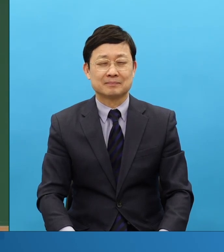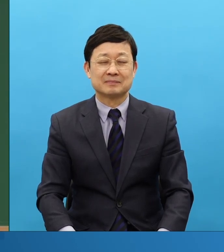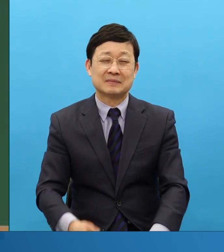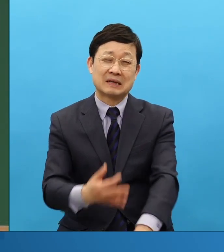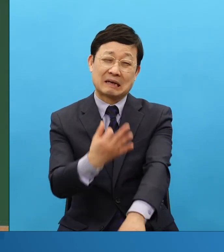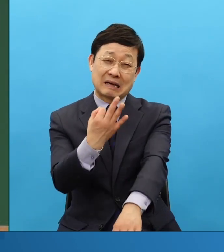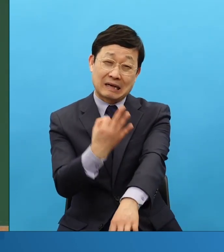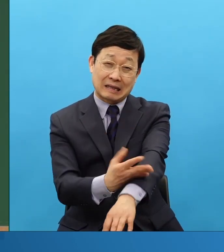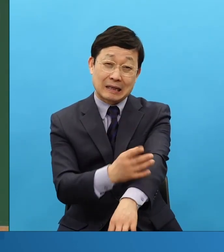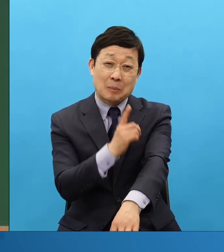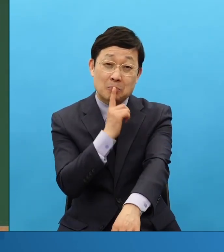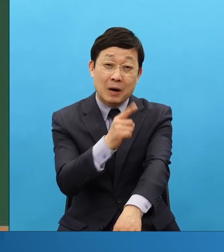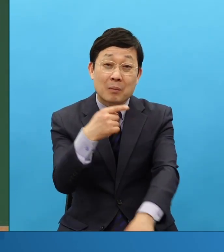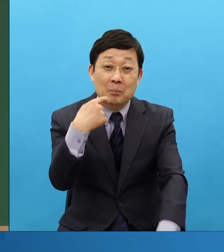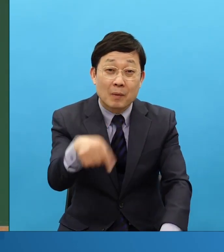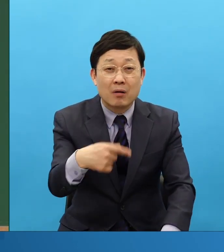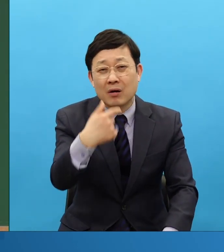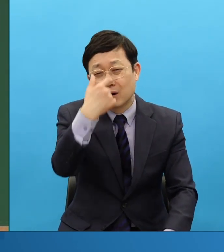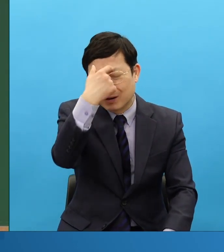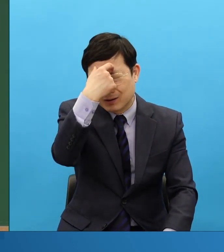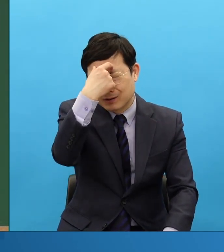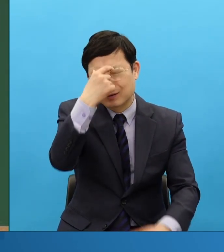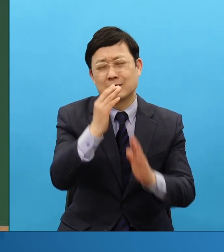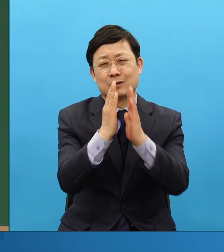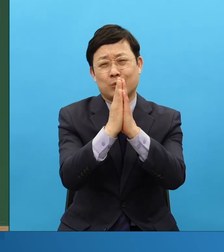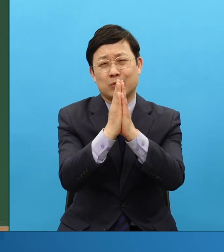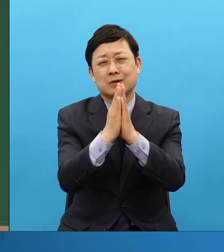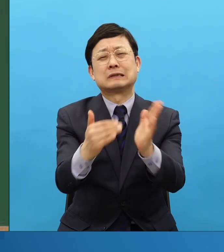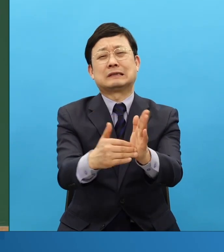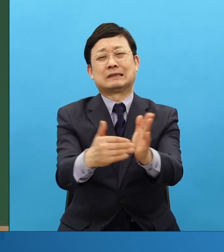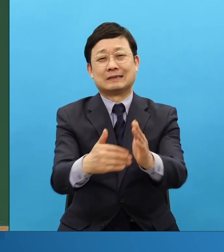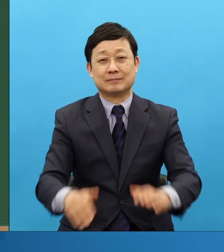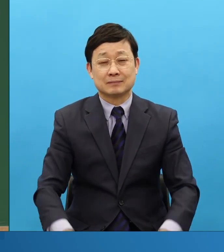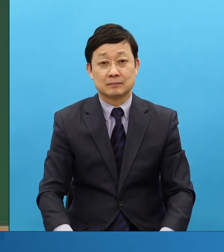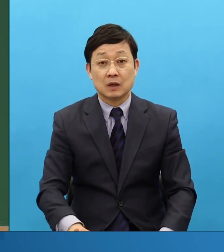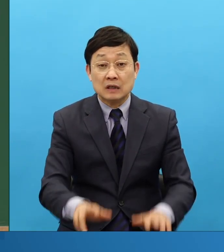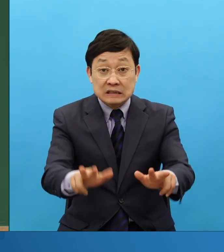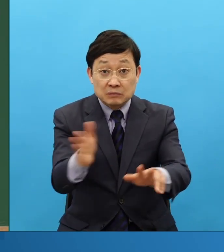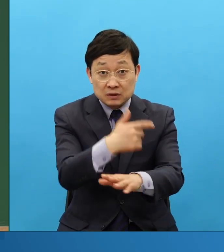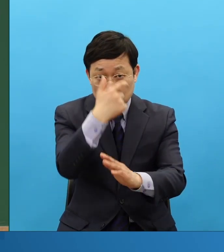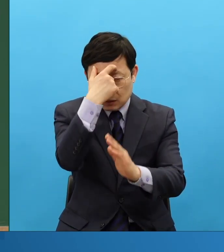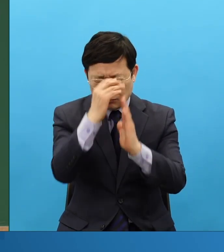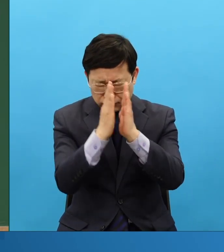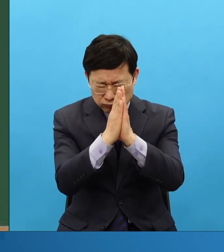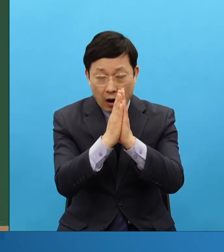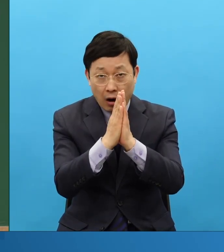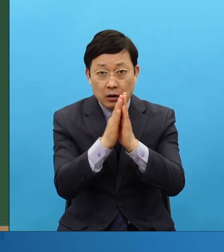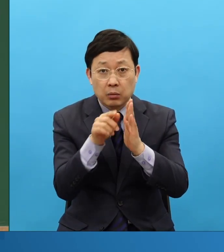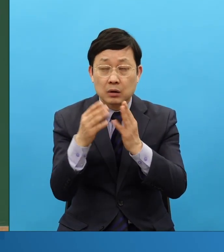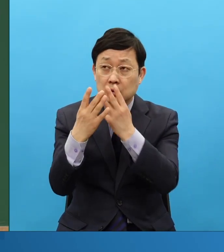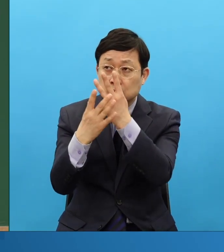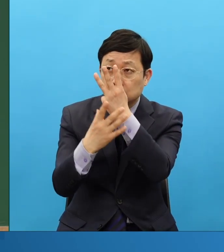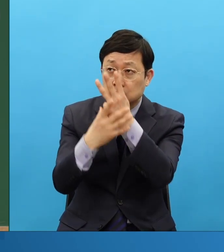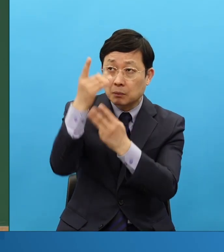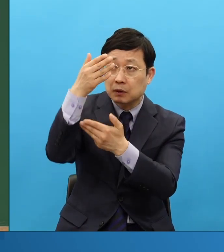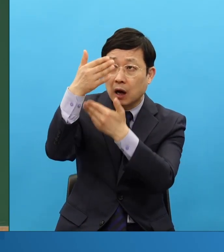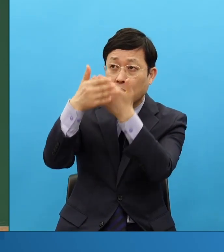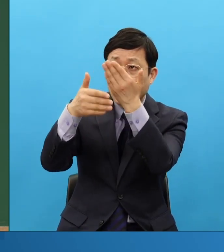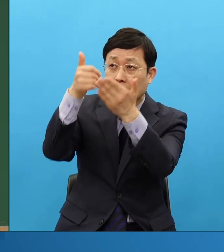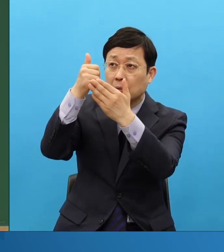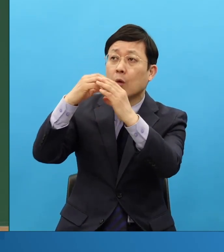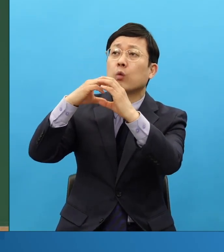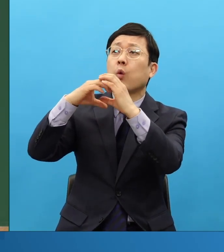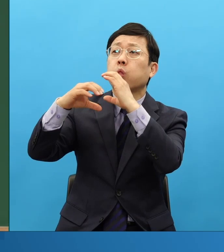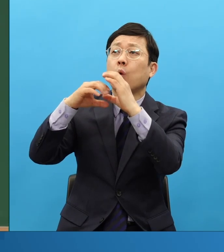뭔지 압니까? 굉장한 거거든요. Do you know what prayer 오늘부터 is? 오늘부터 해보게도 기도는 성삼위 하나님 누리는 거예요. This is